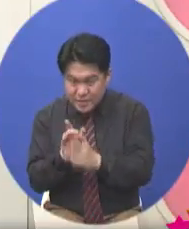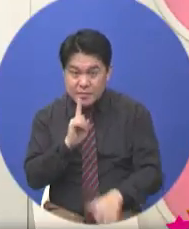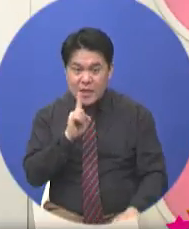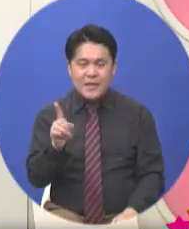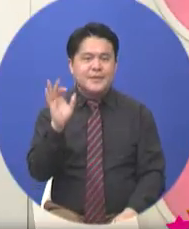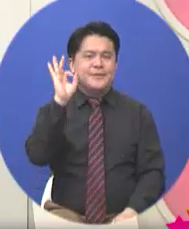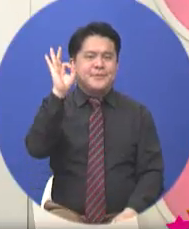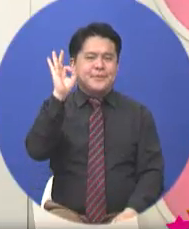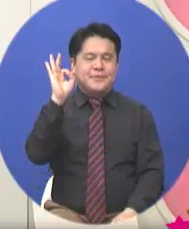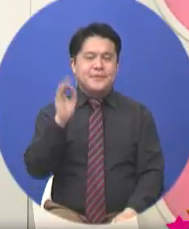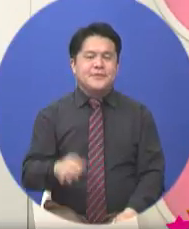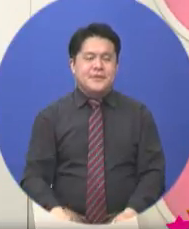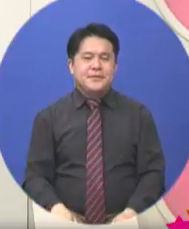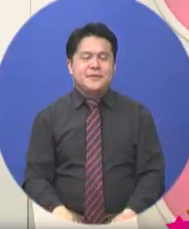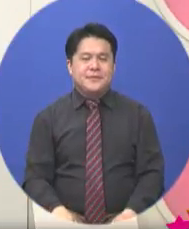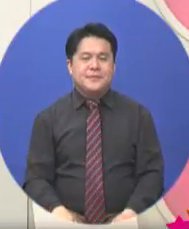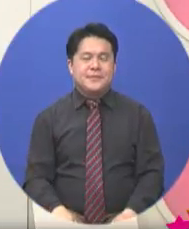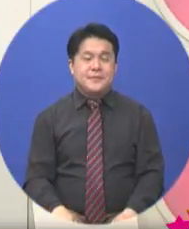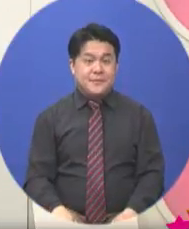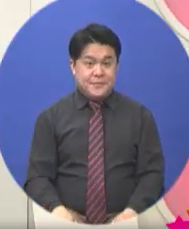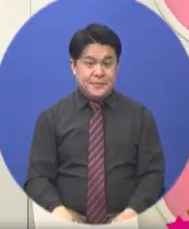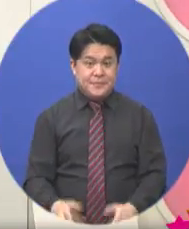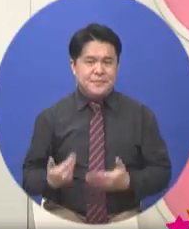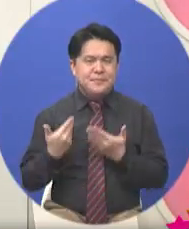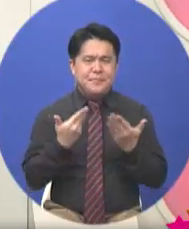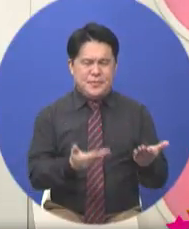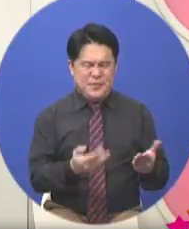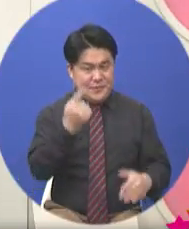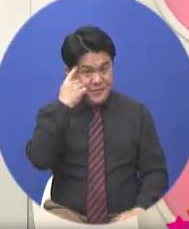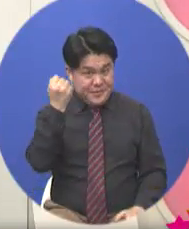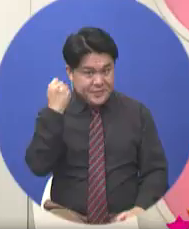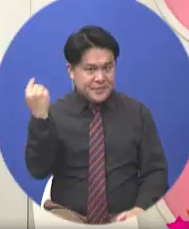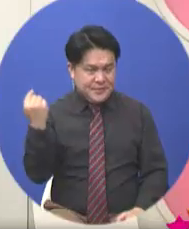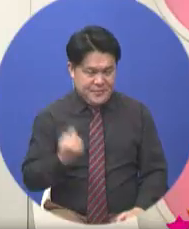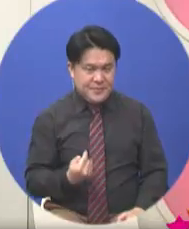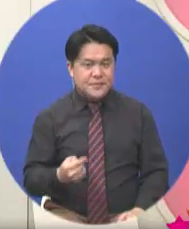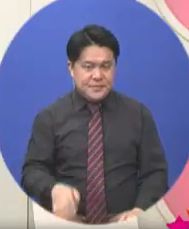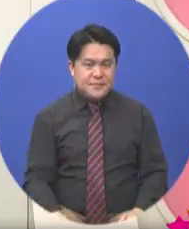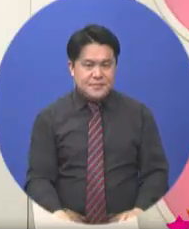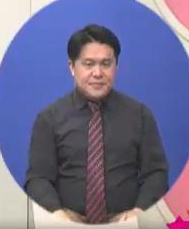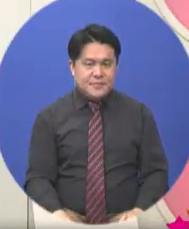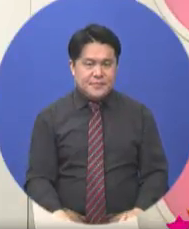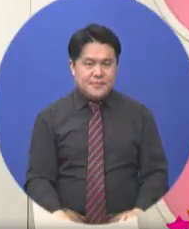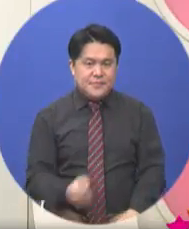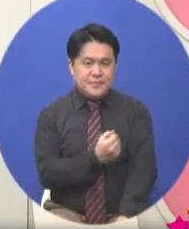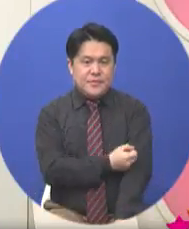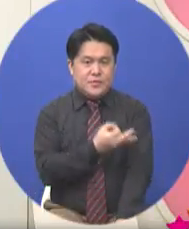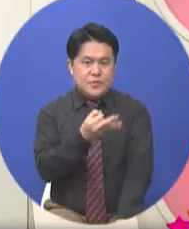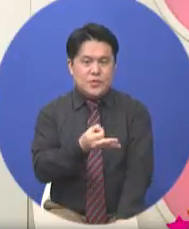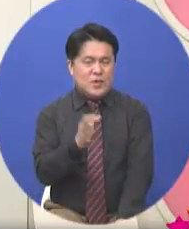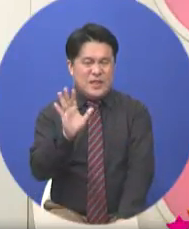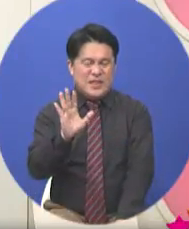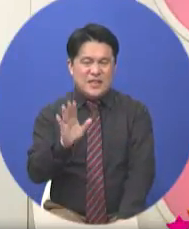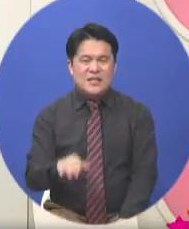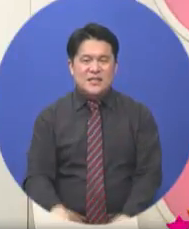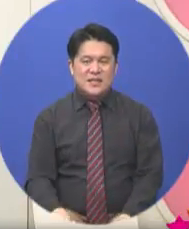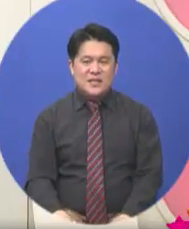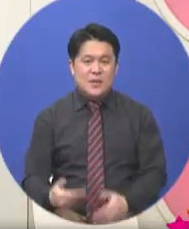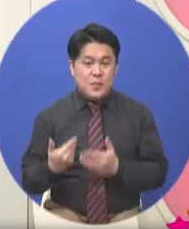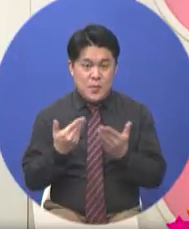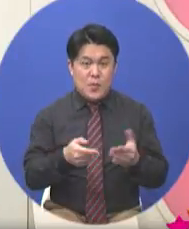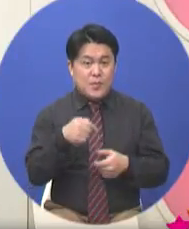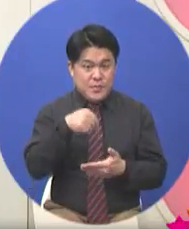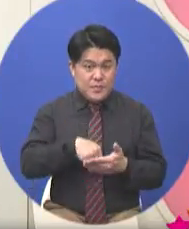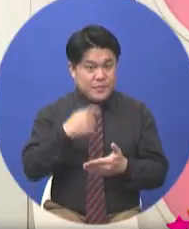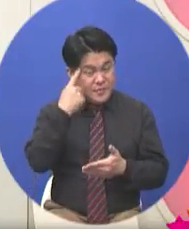했더니 가장 정말 봉사하는 그런 그 수고료를 수고료도 아니죠 뭐